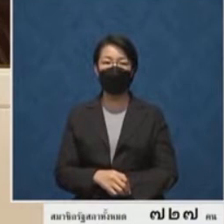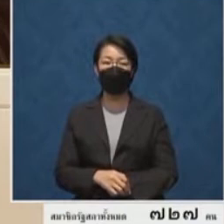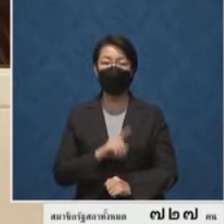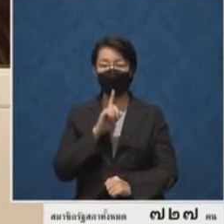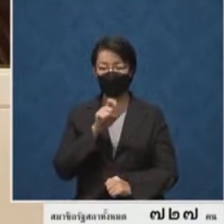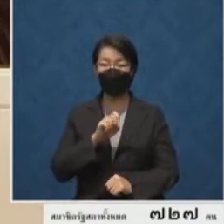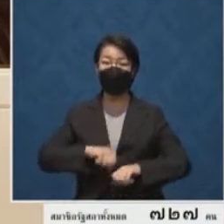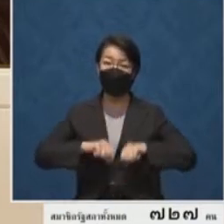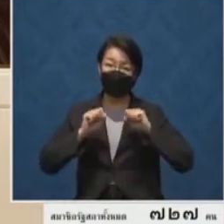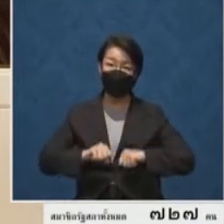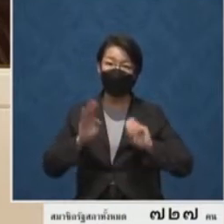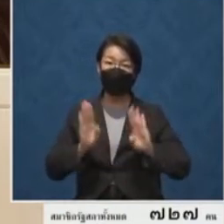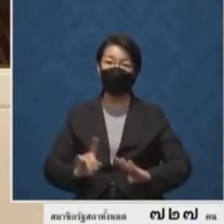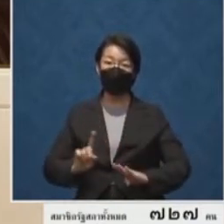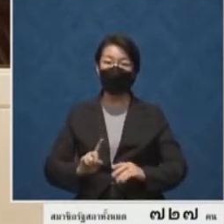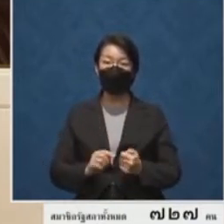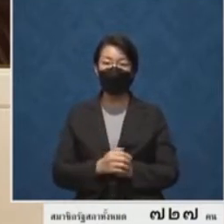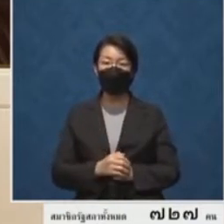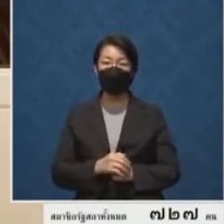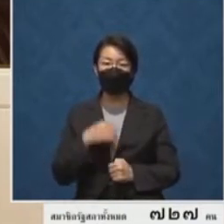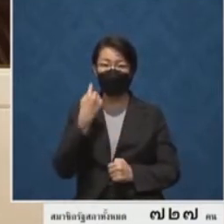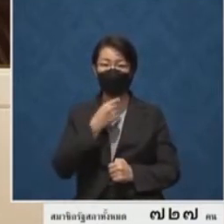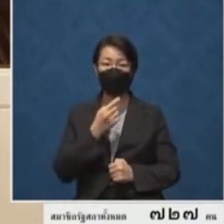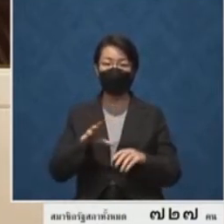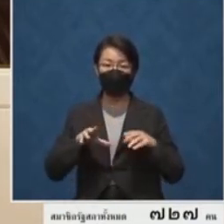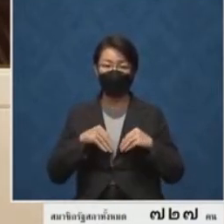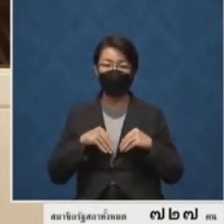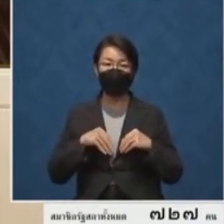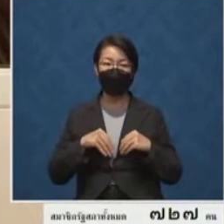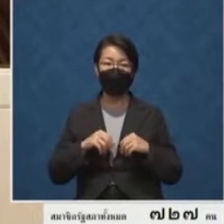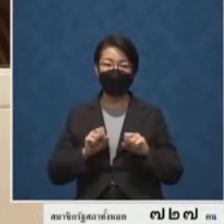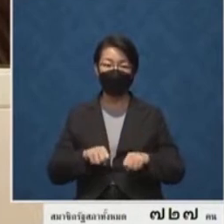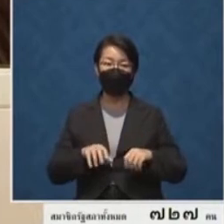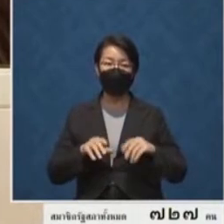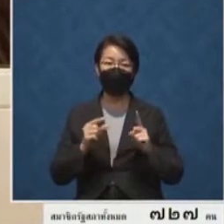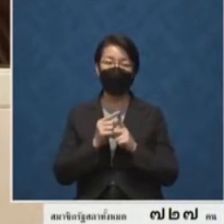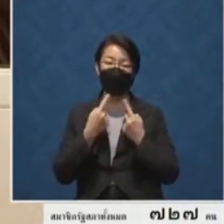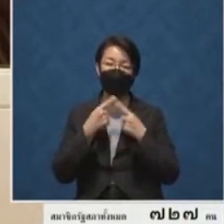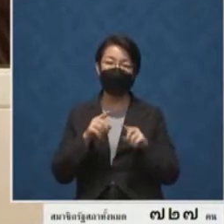าผู้ใดเห็นควรรับหลักการกรุณากล่าวคำว่ารับหลักการ